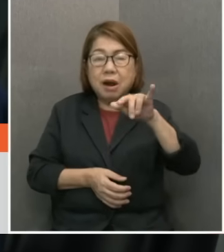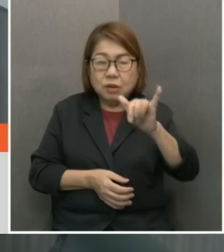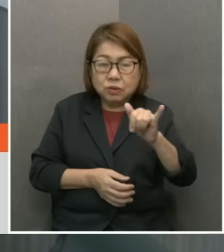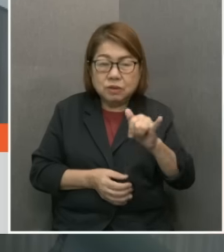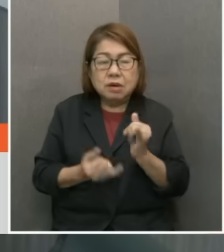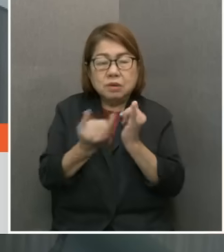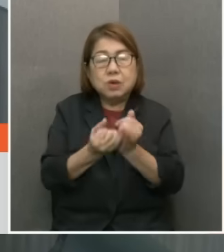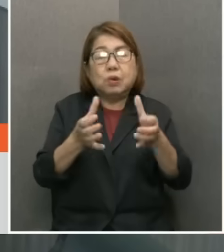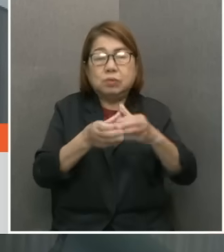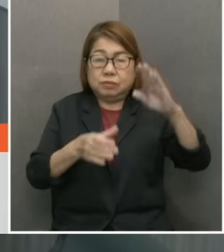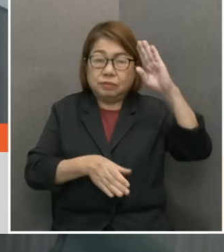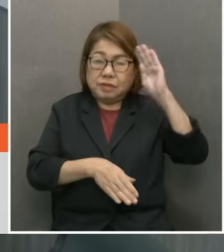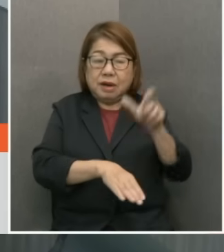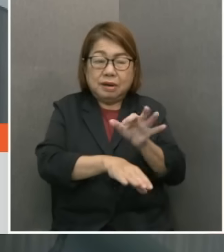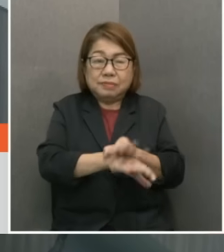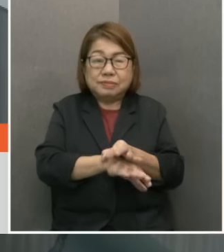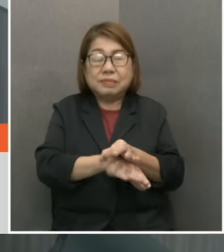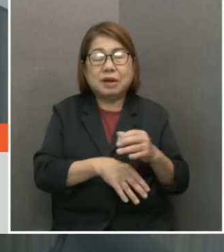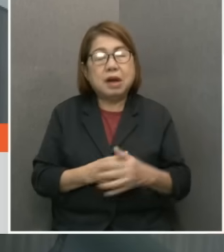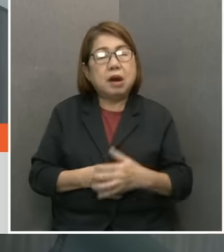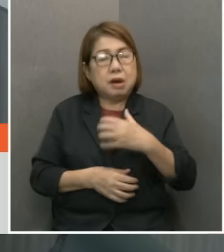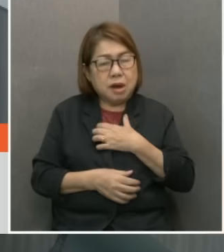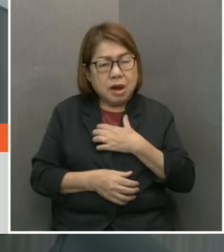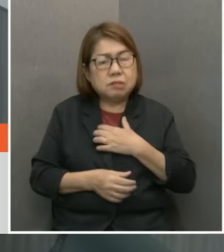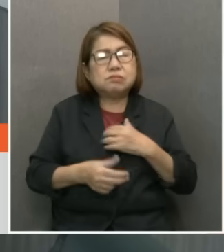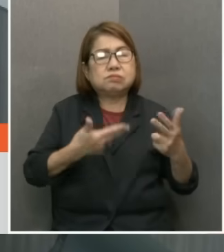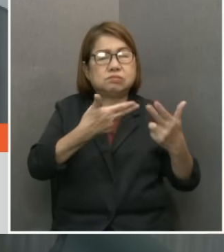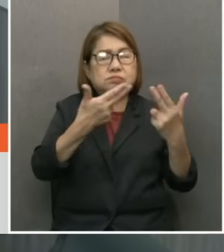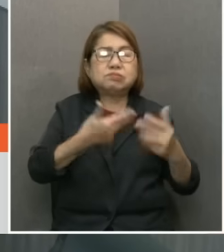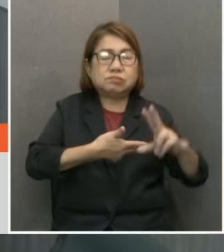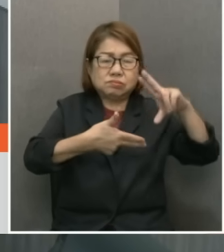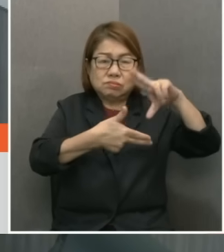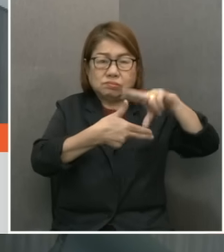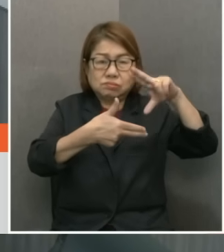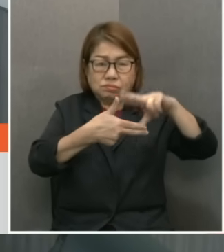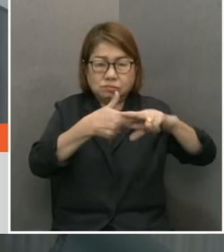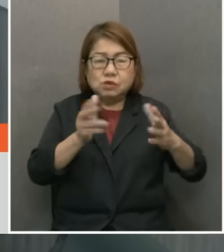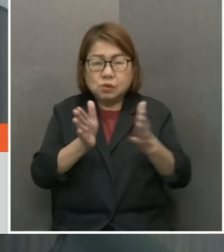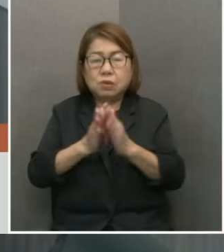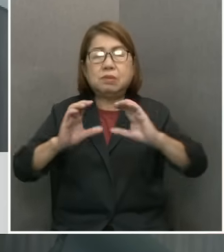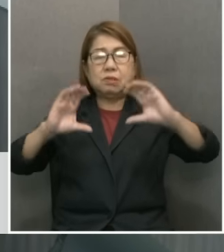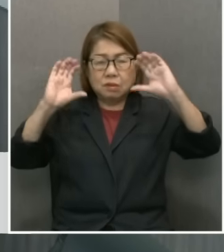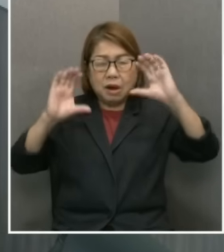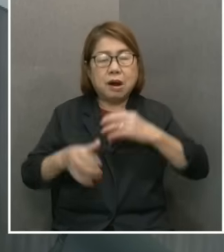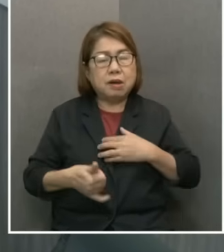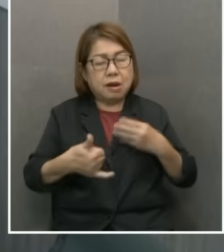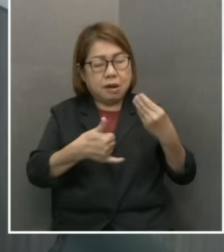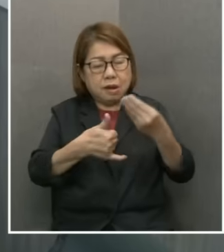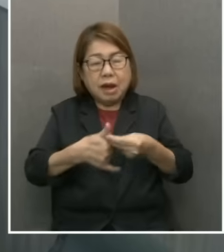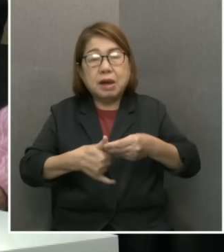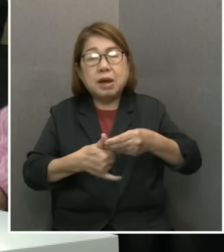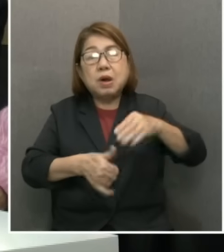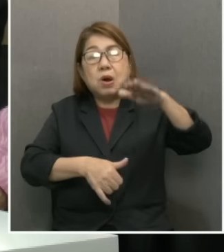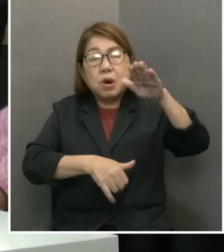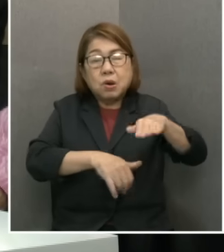ประชารัฐได้ร่วมรัฐบาลพร้อมกับผลักดันให้น้องชายคือพล.ตำรวจเอกพัชรวาทวงษ์สุวรรณได้เป็น